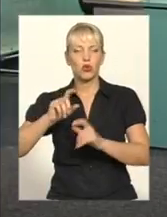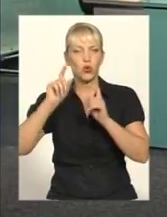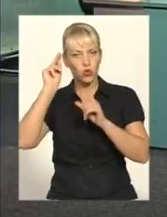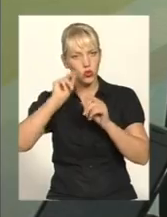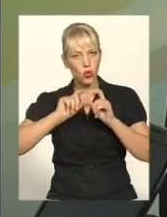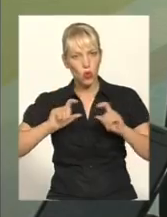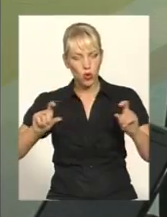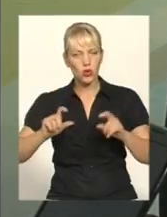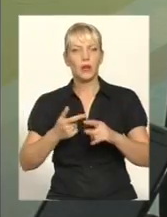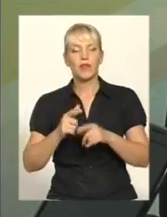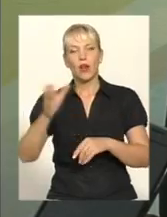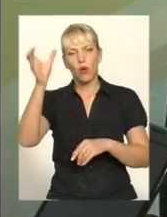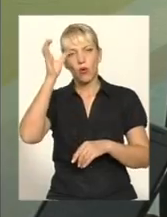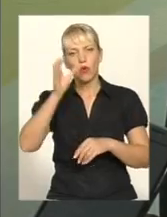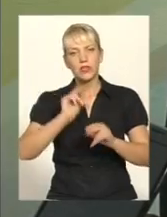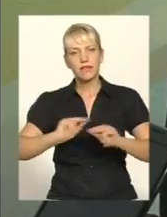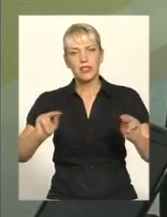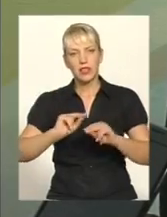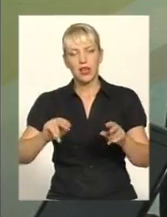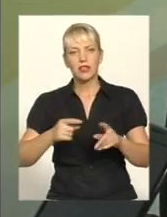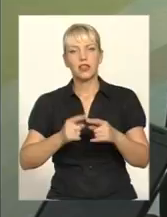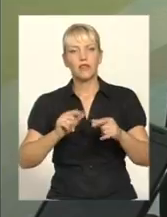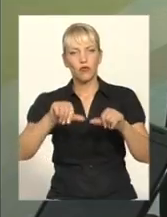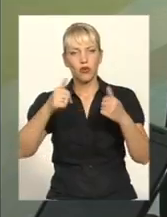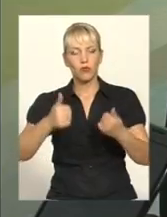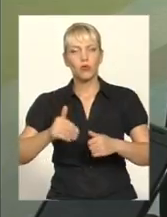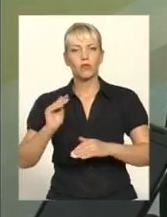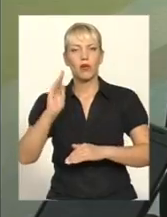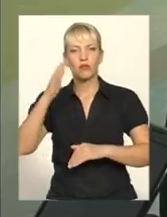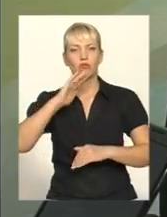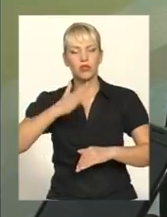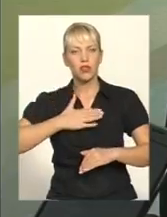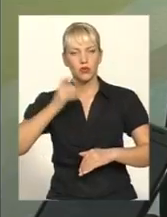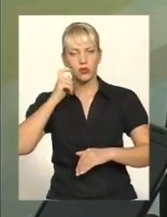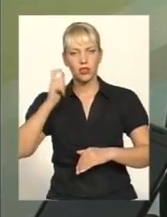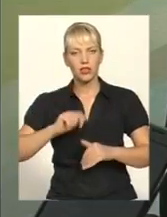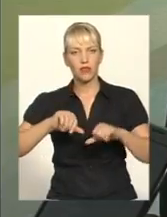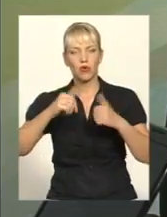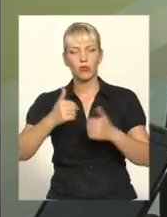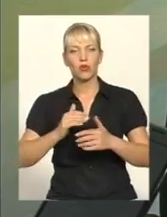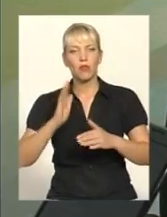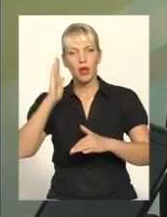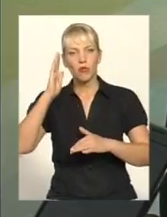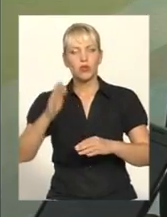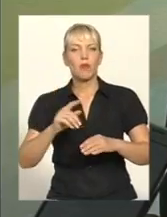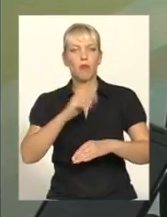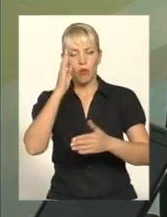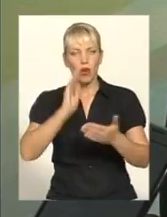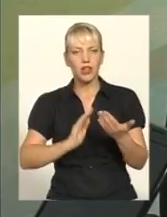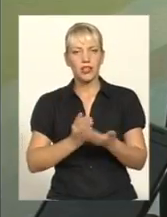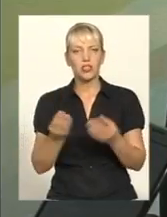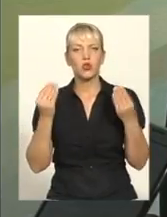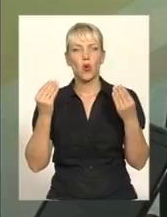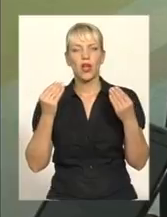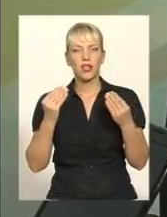Саме освітяни формують майбутнє нашої країни, формують майбутню політичну еліту, формують